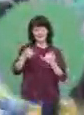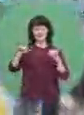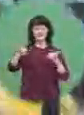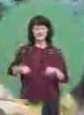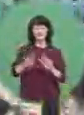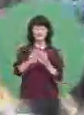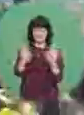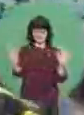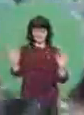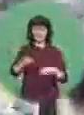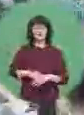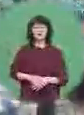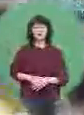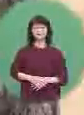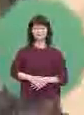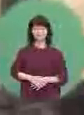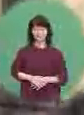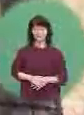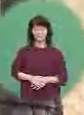開かれました